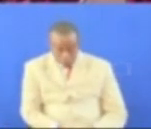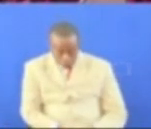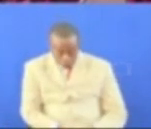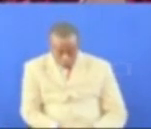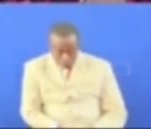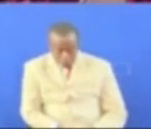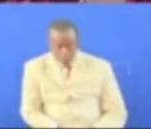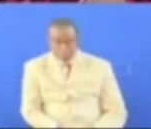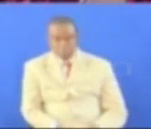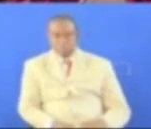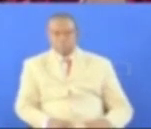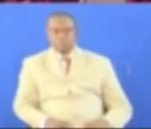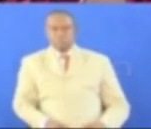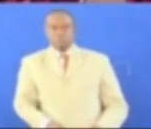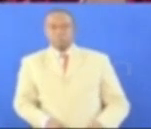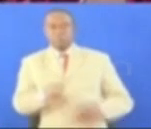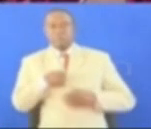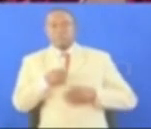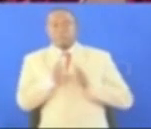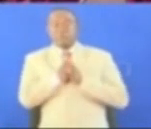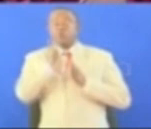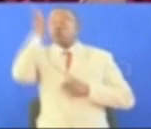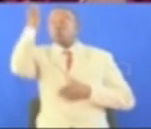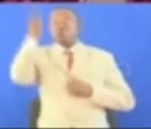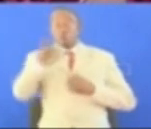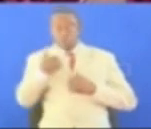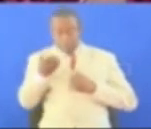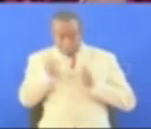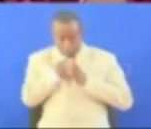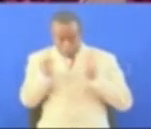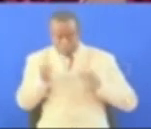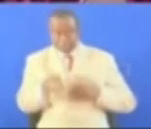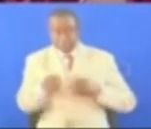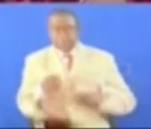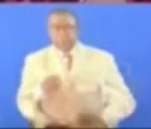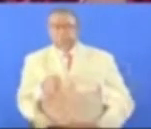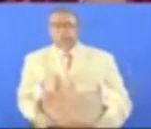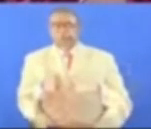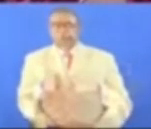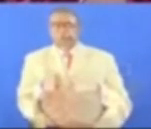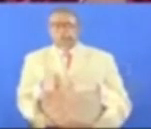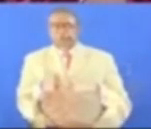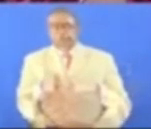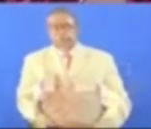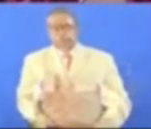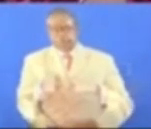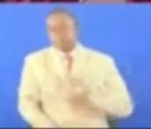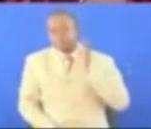Mheshimiwa Spika, na mimi nimshukuru Mwenyezi Mungu kwa kunipa fursa hii leo tena. Mheshimiwa Spika,